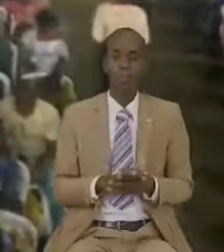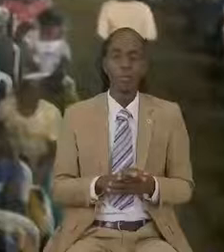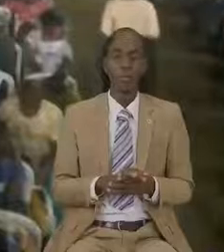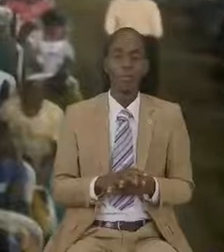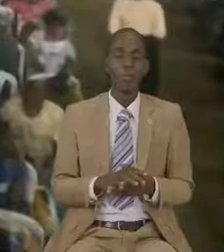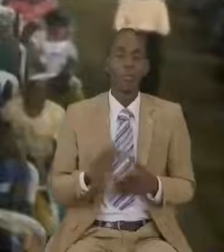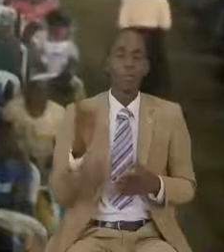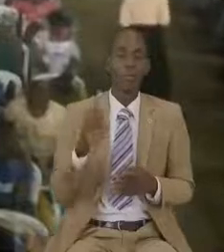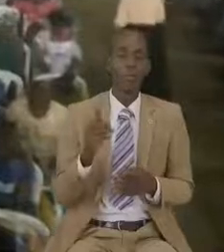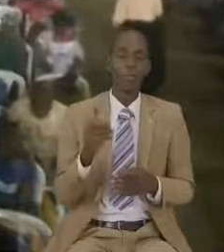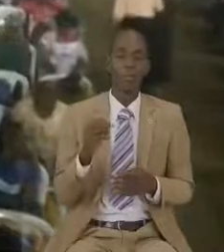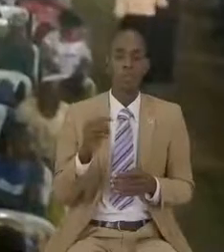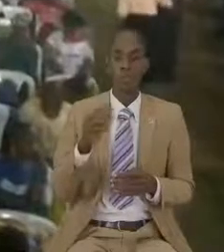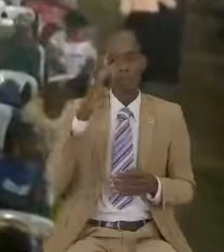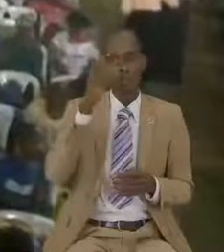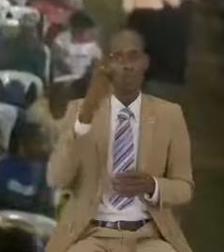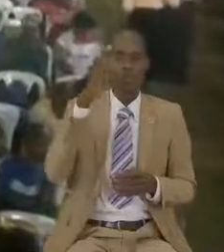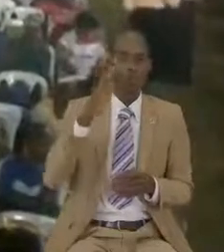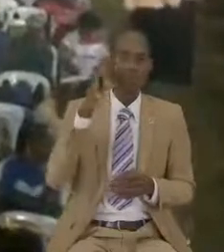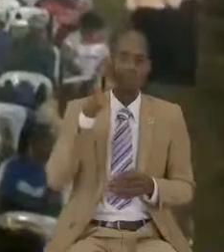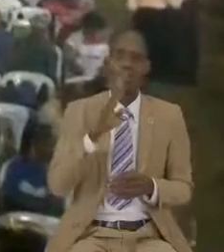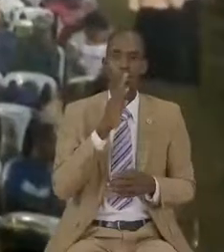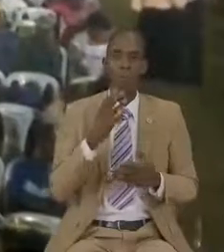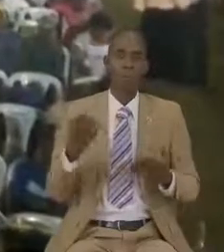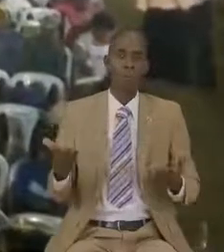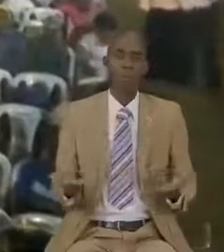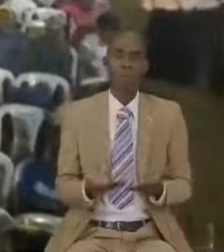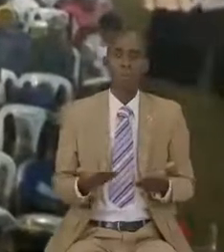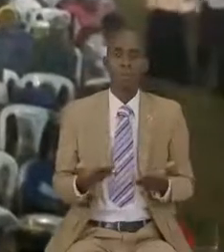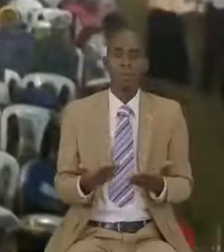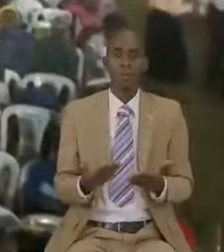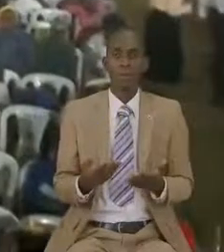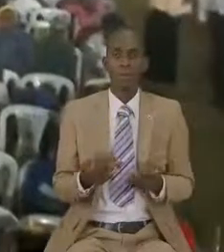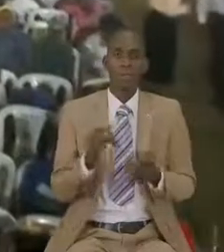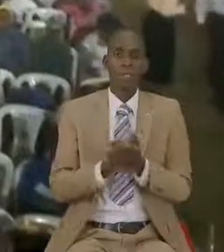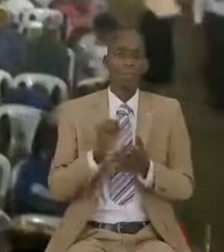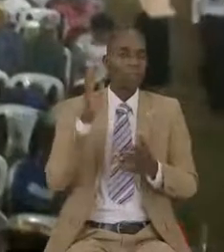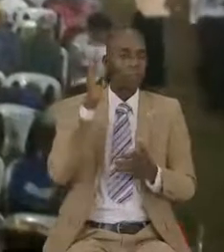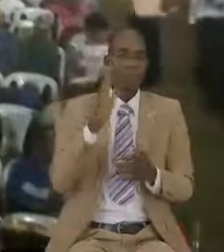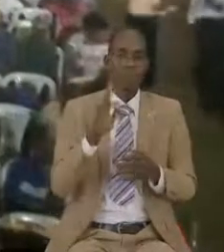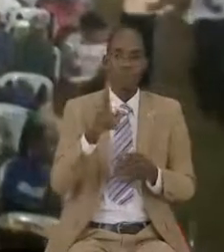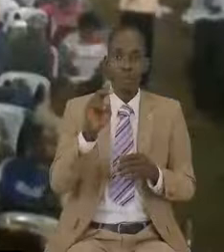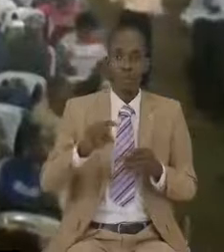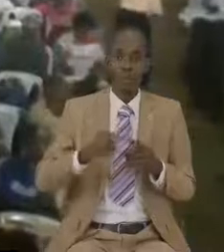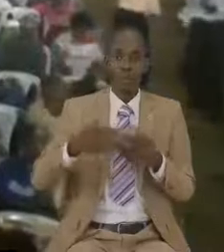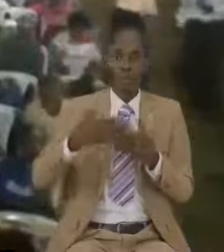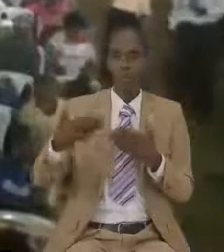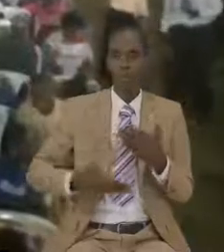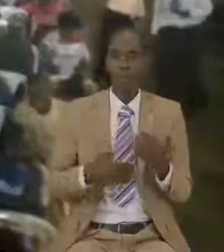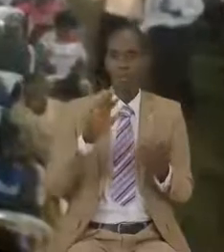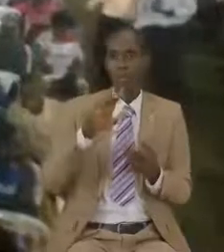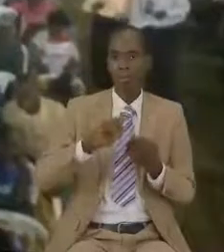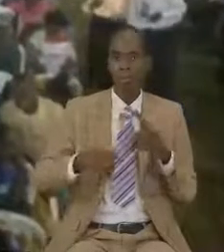Venez, vous participez à l'adoration. Invitez vos amis, invitez vos